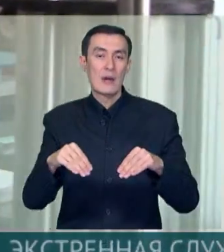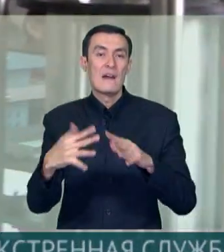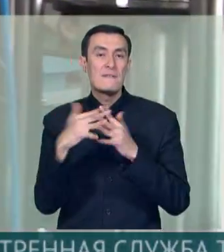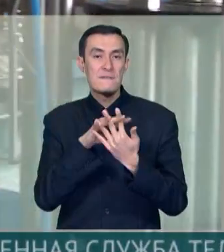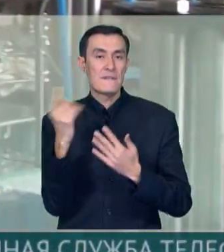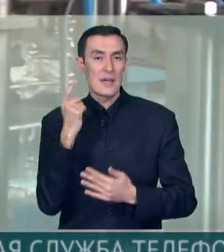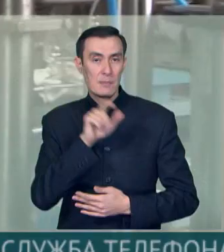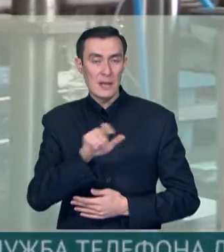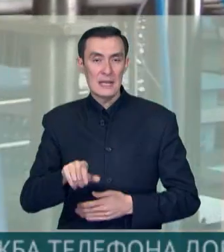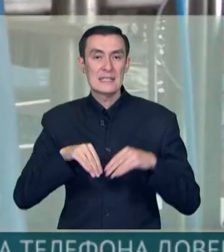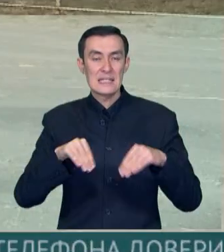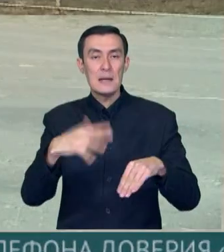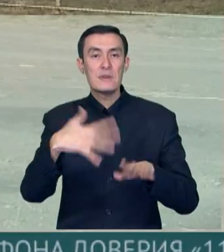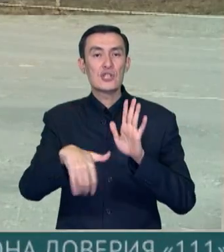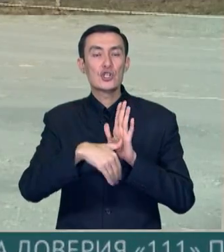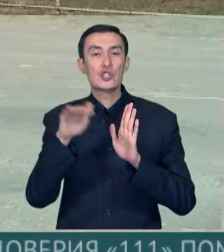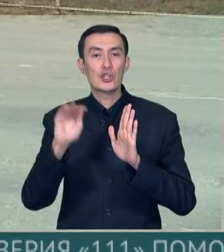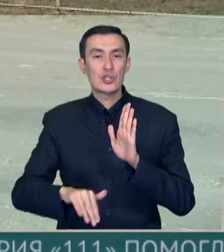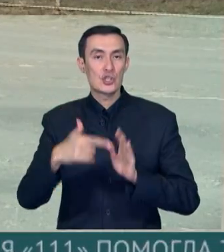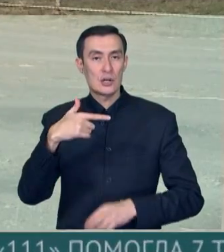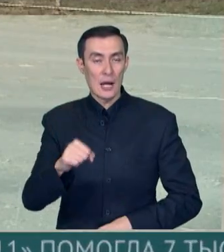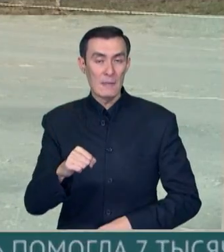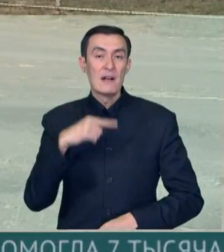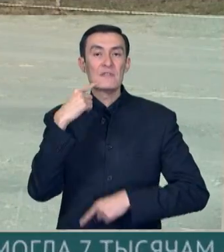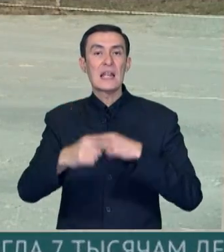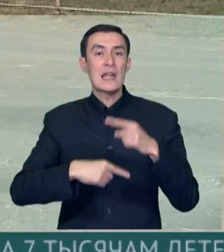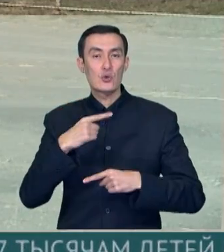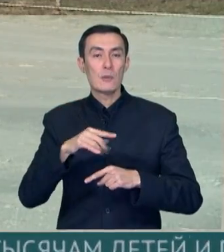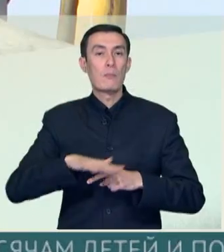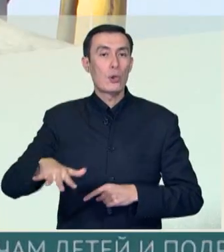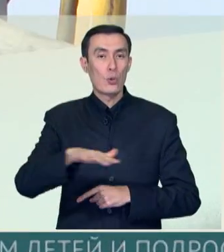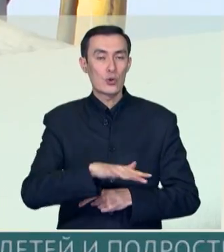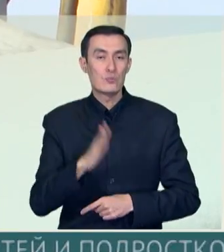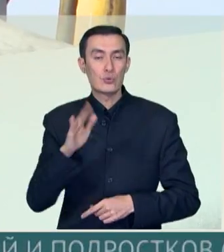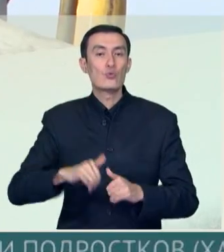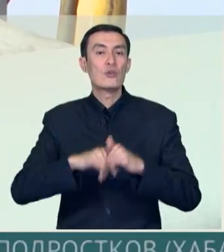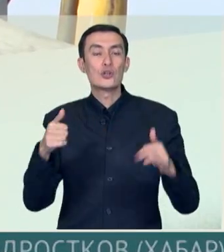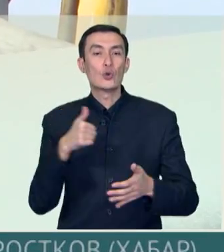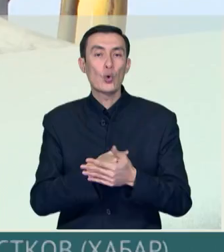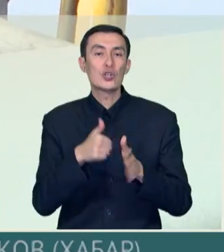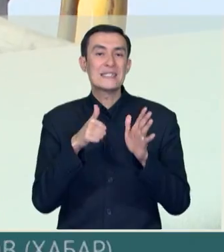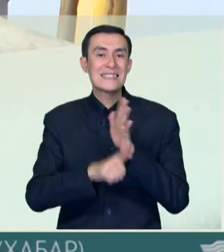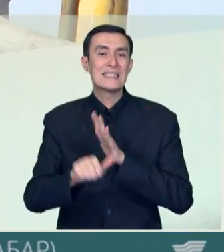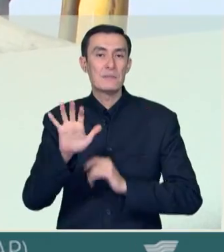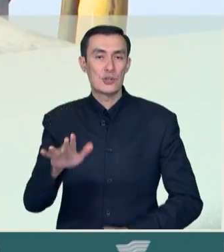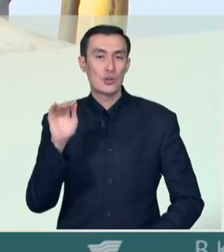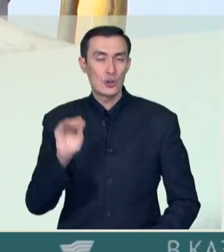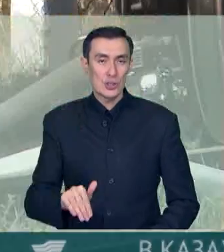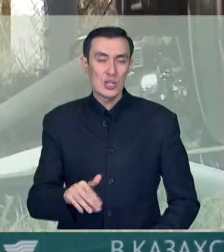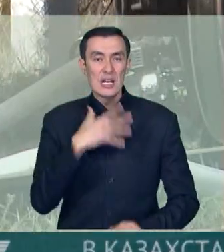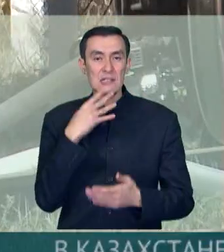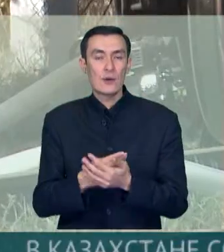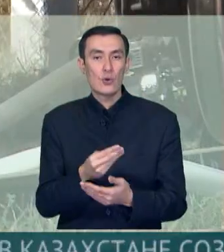фермеры засеяли 56 тысяч гектаров. В следующем эту площадь планируют увеличить до 65 тысяч.